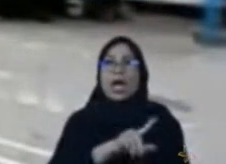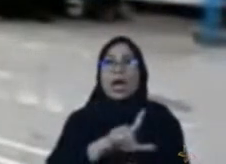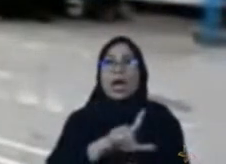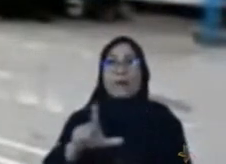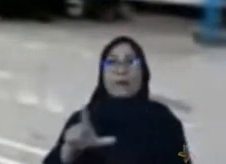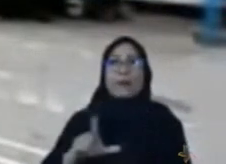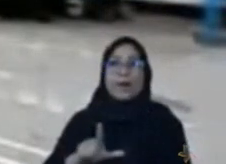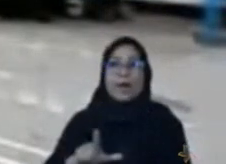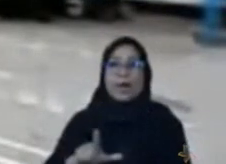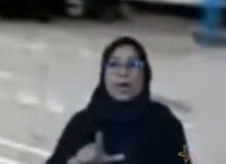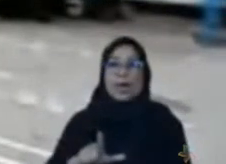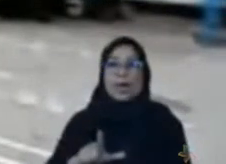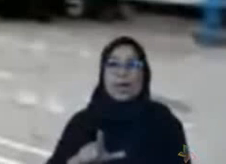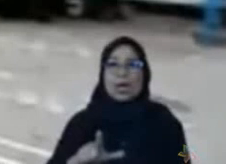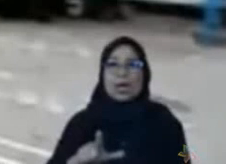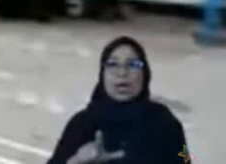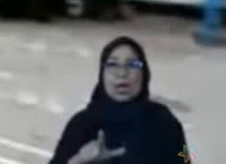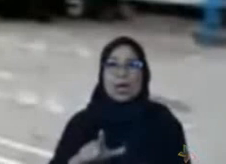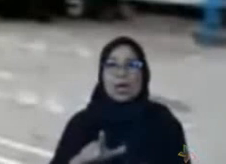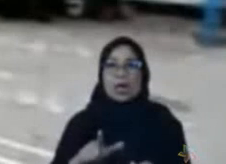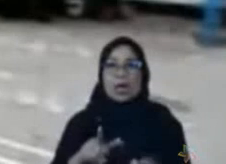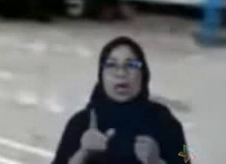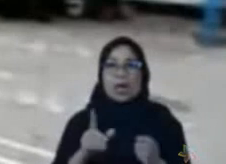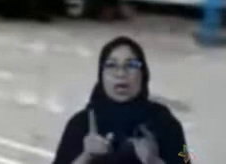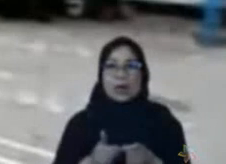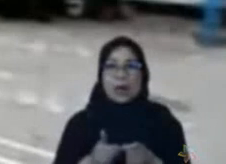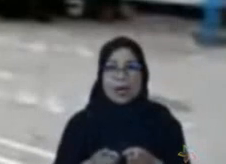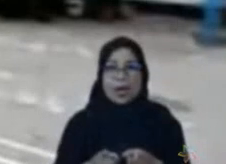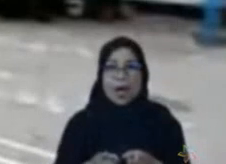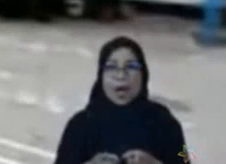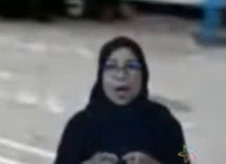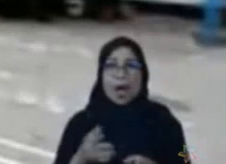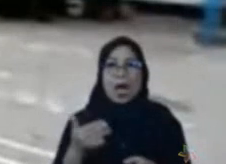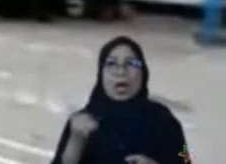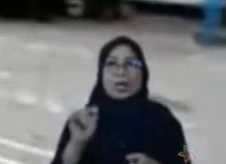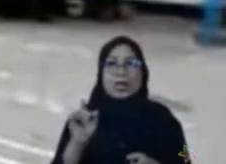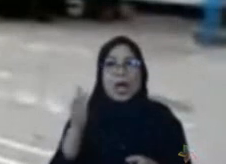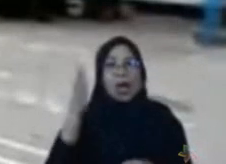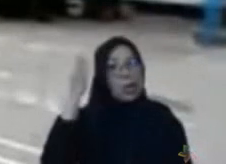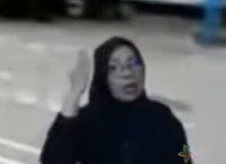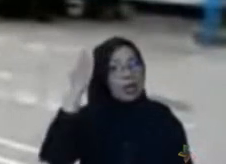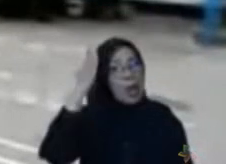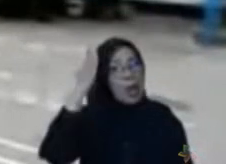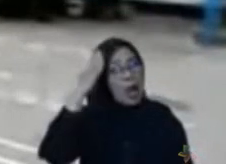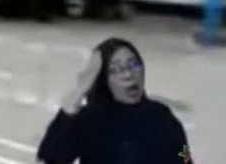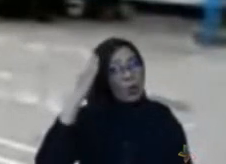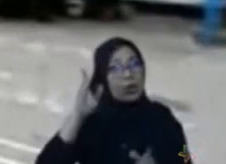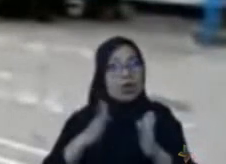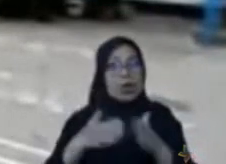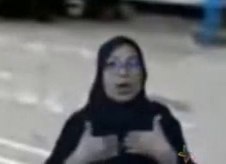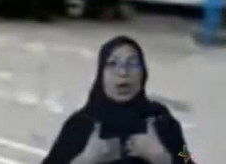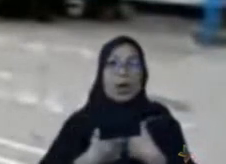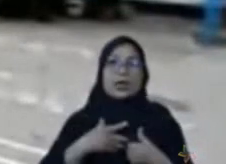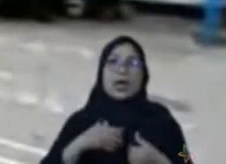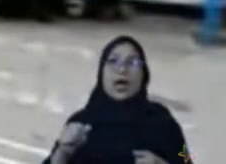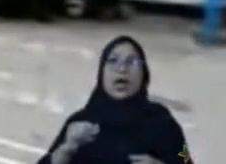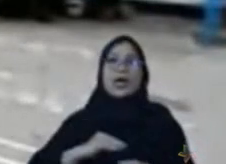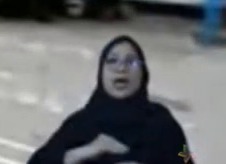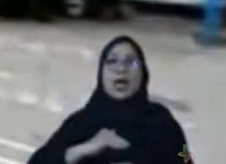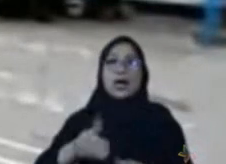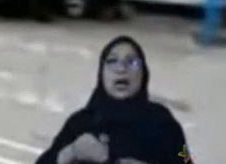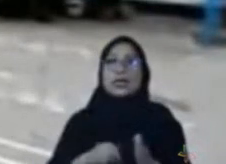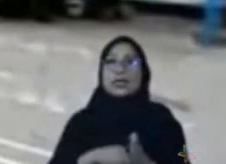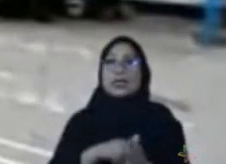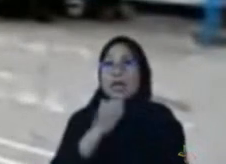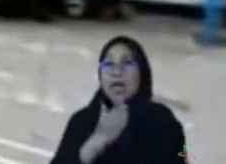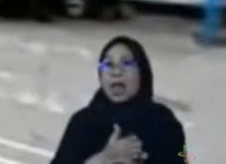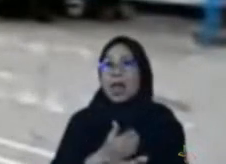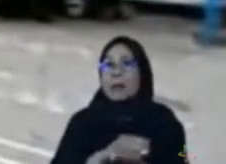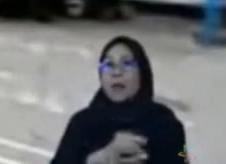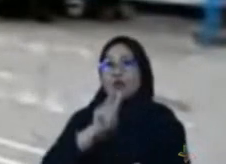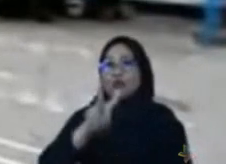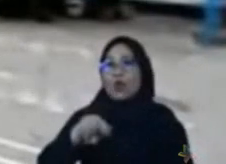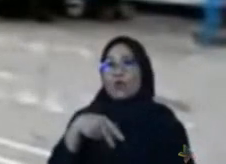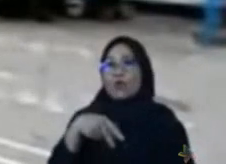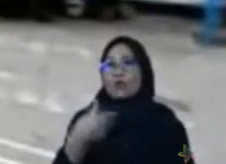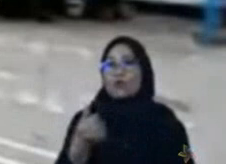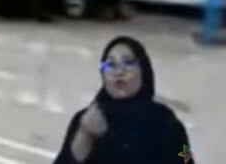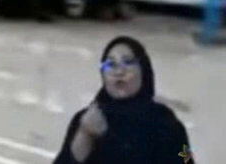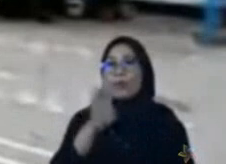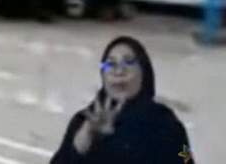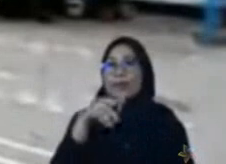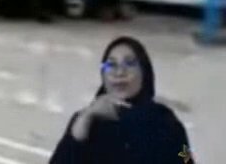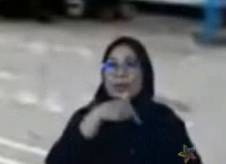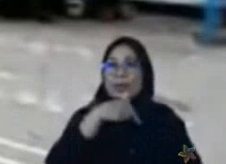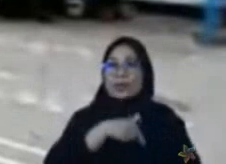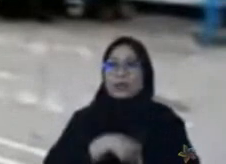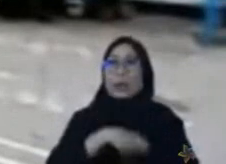dadah, karena yang mengerti kondisi anak. Kemudian selama 24 jam itu kan orang tua.